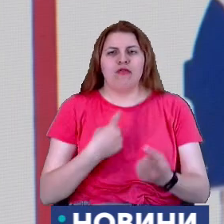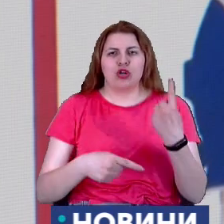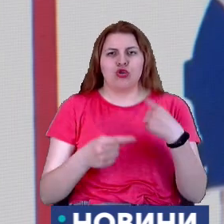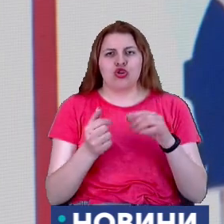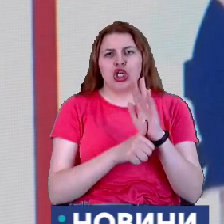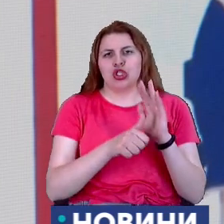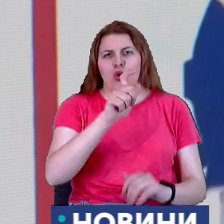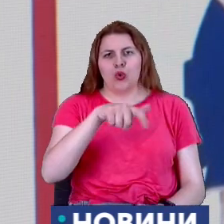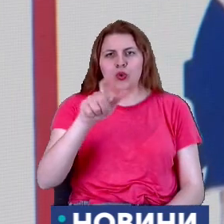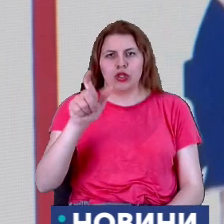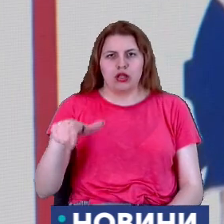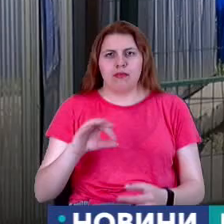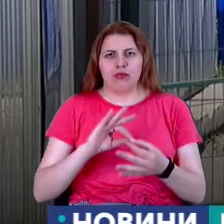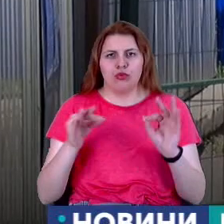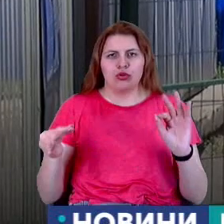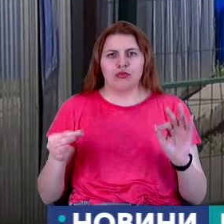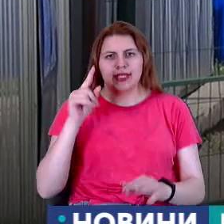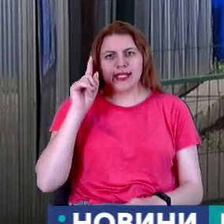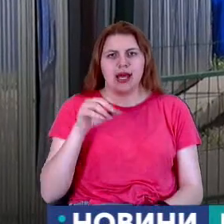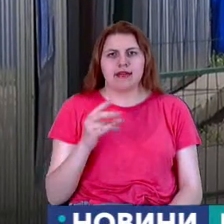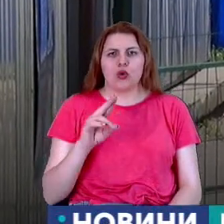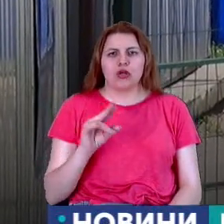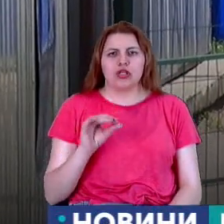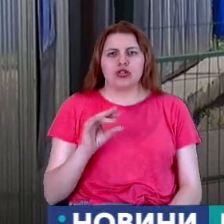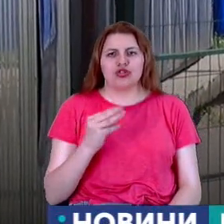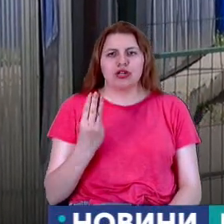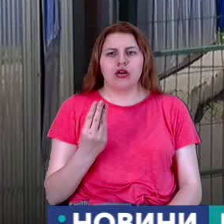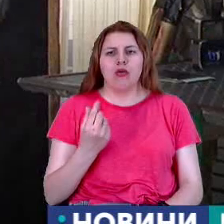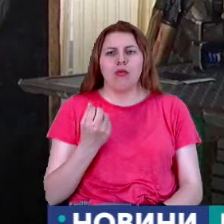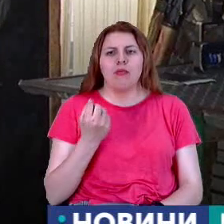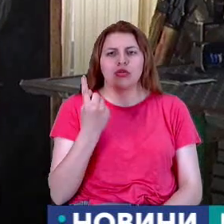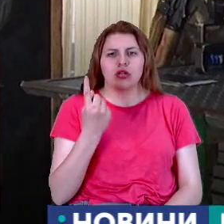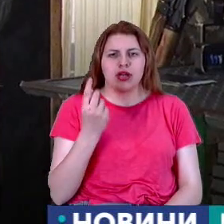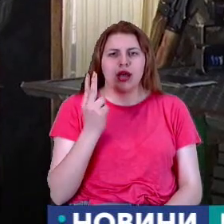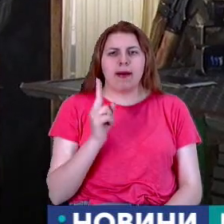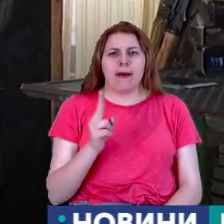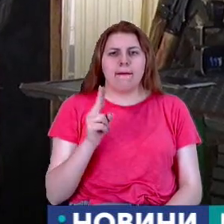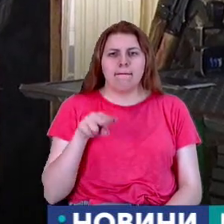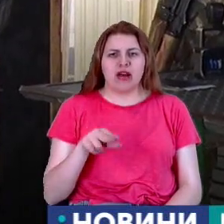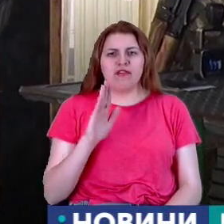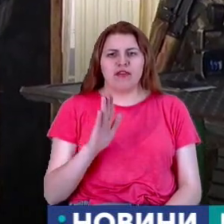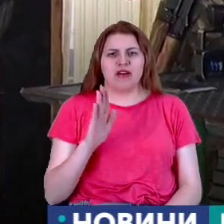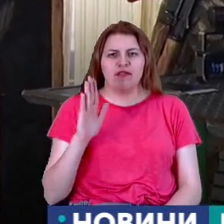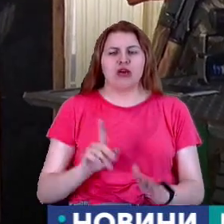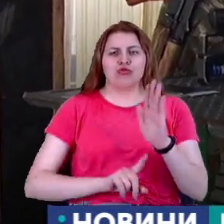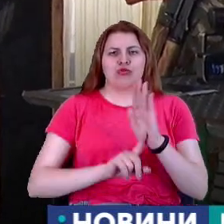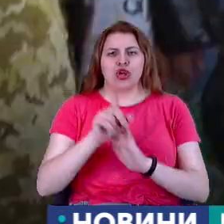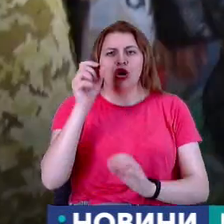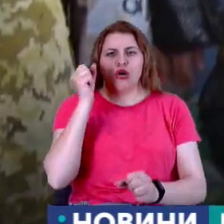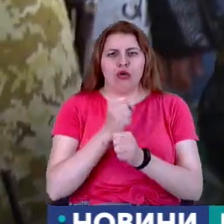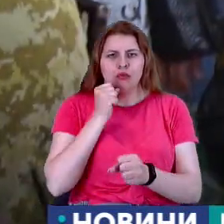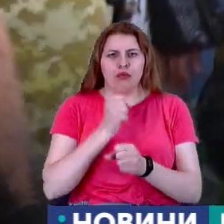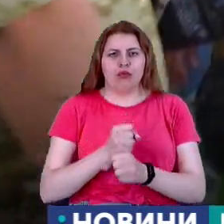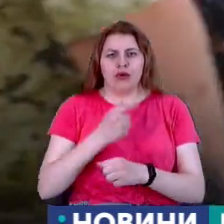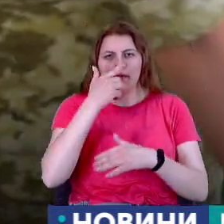Анастасія Куліш знає. Об 11-й КПВВ розпочав роботу. Прикордонники перевіряють документи та речі.